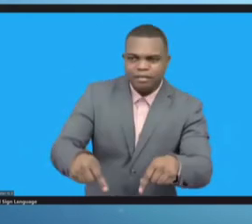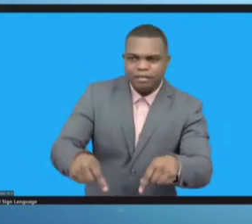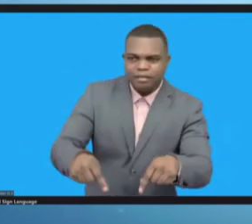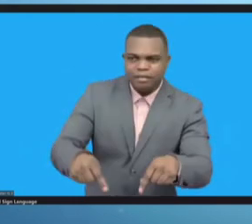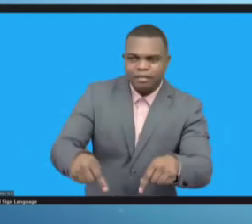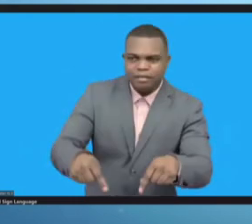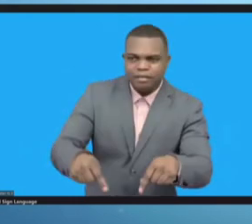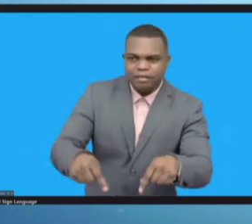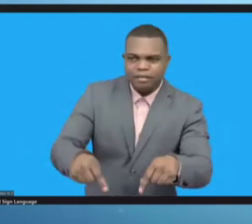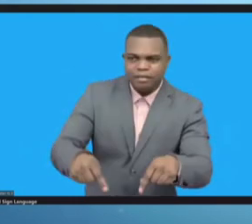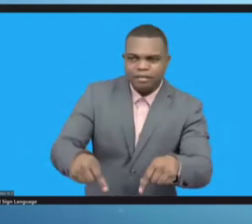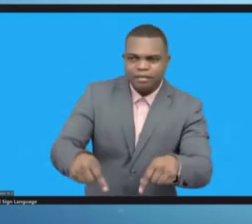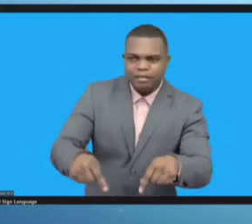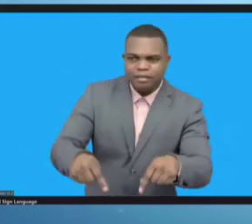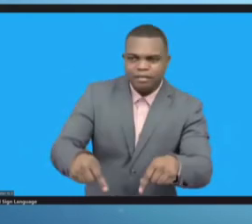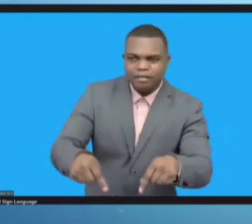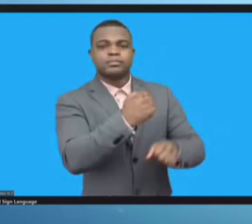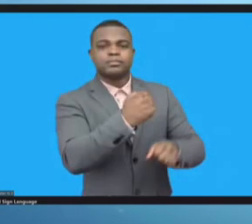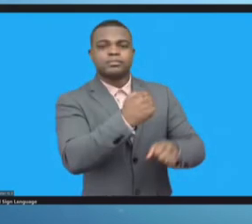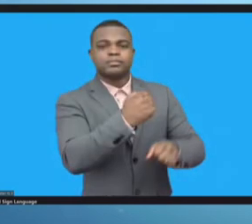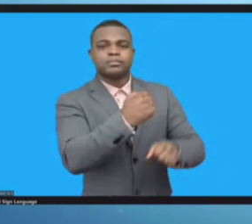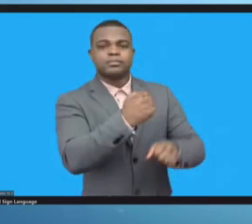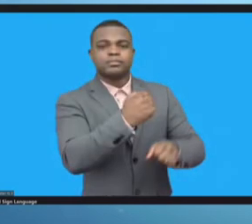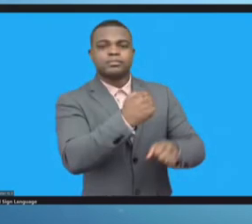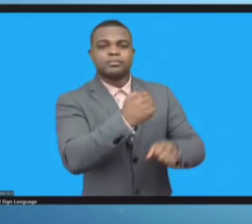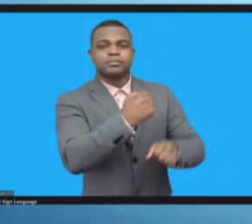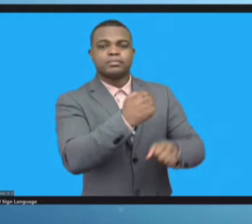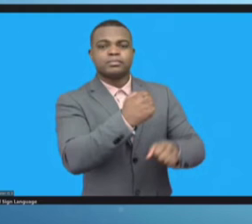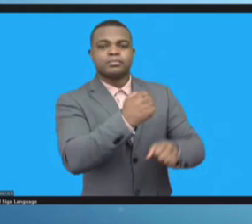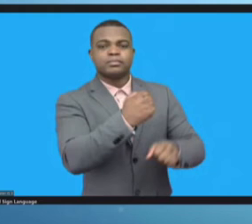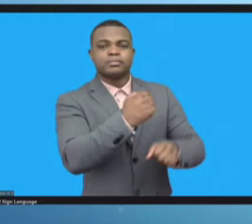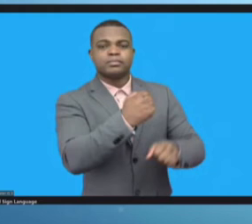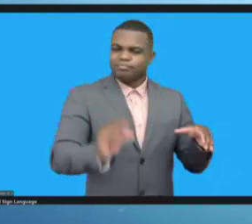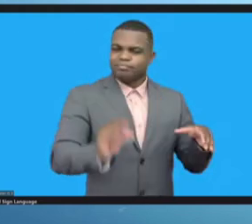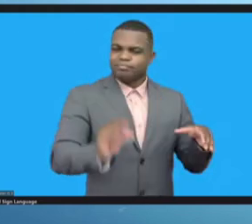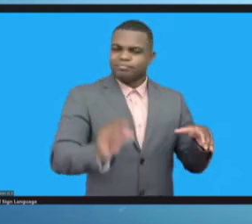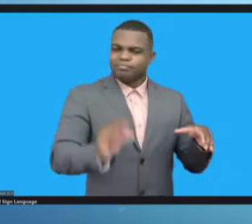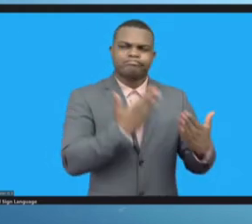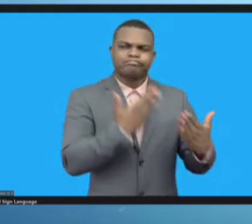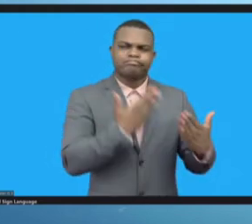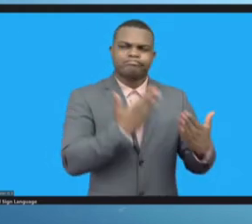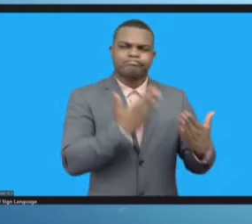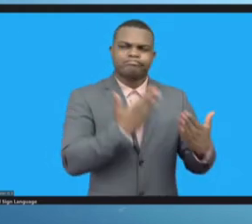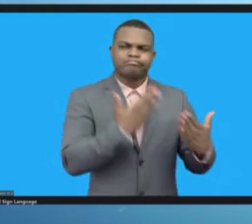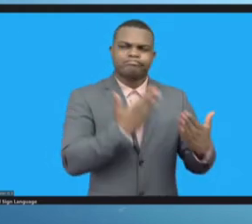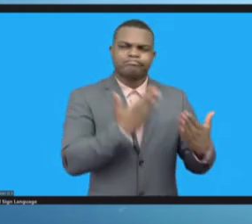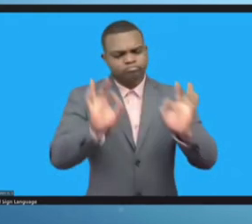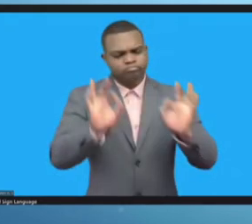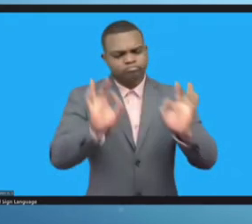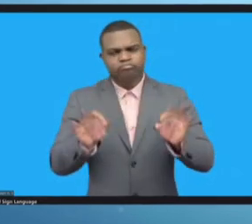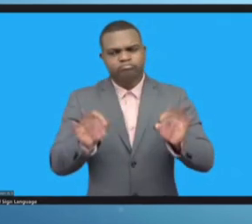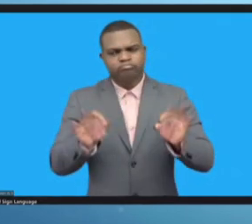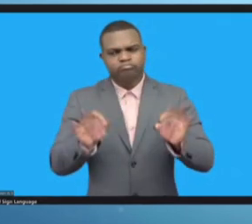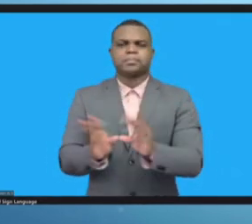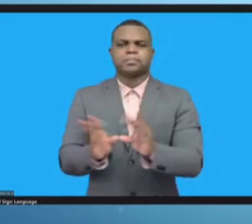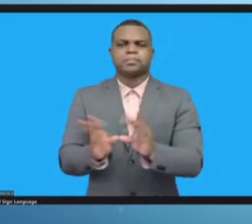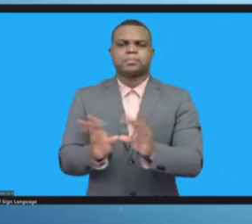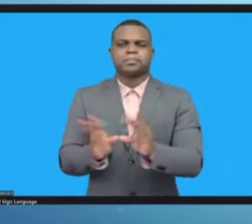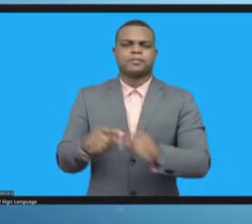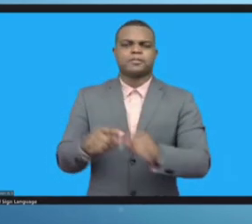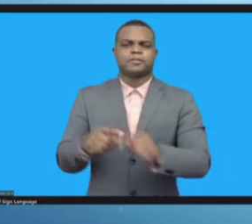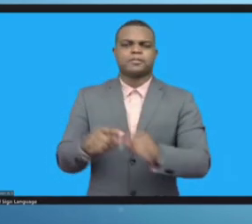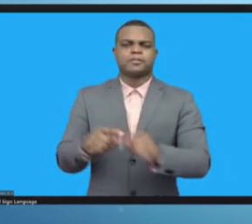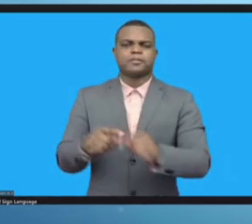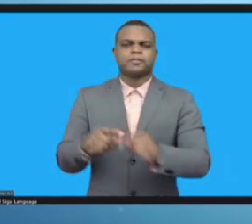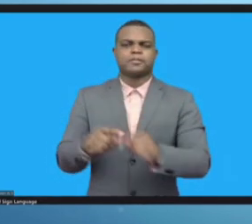l'Afrique pour tout le soutien qui nous a été exprimé. En effet, le forum a obtenu donc son mandat à